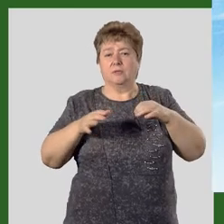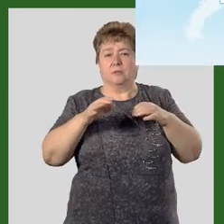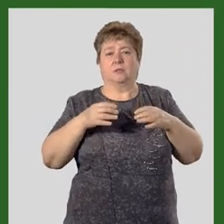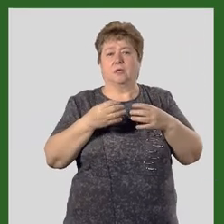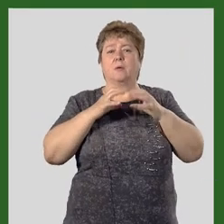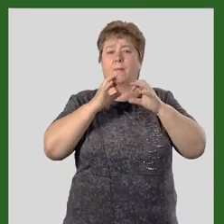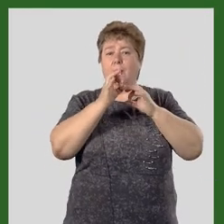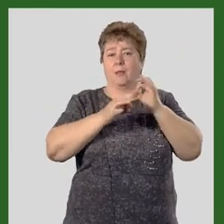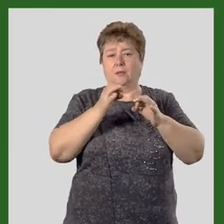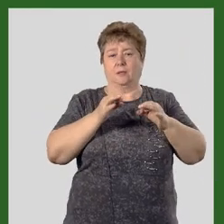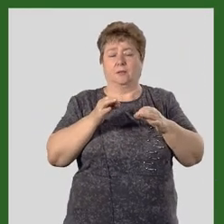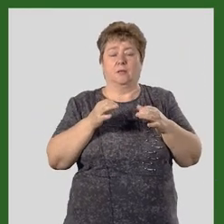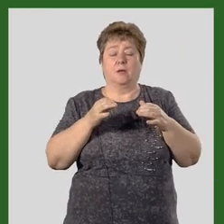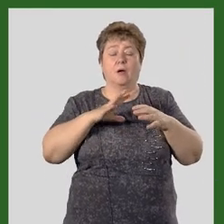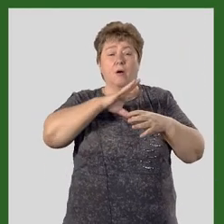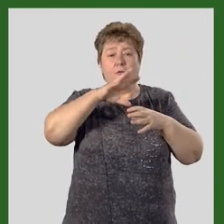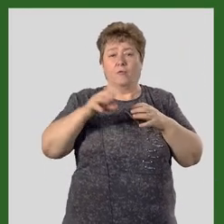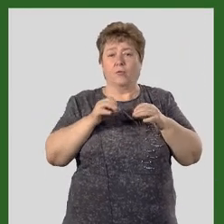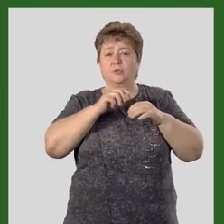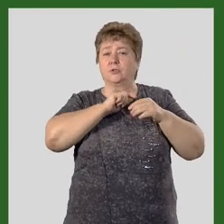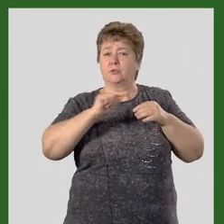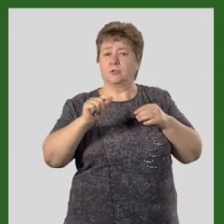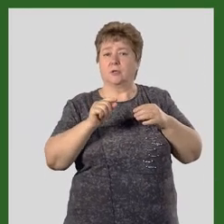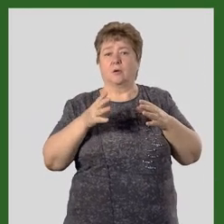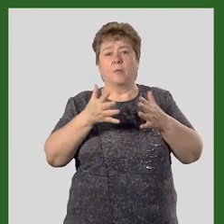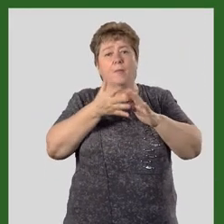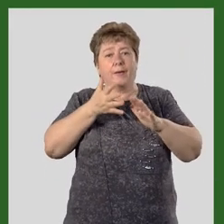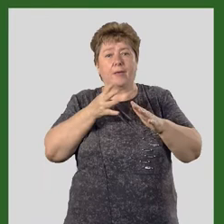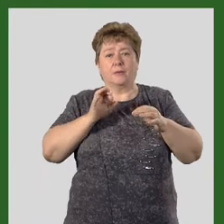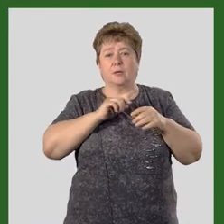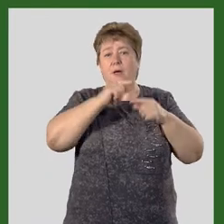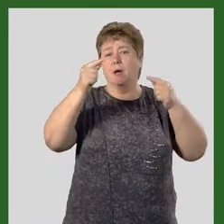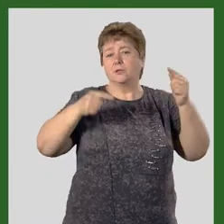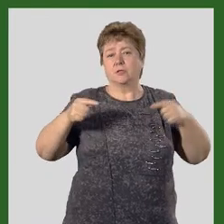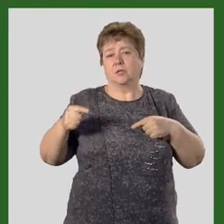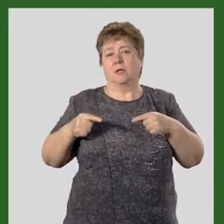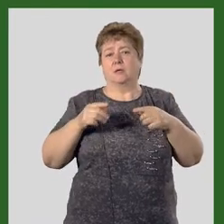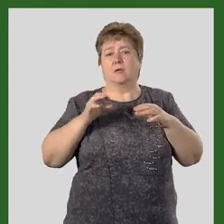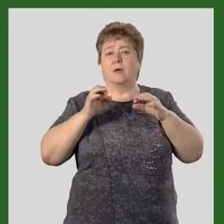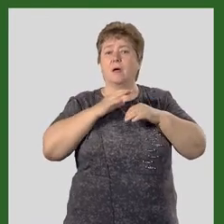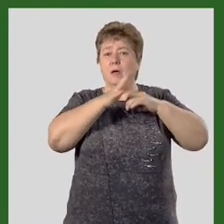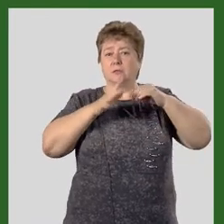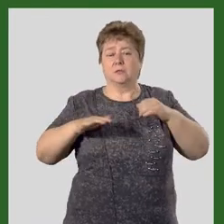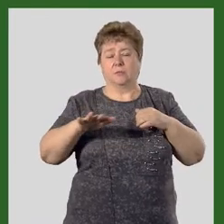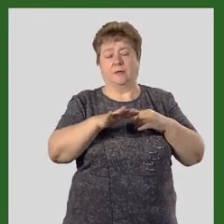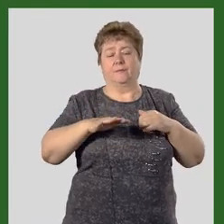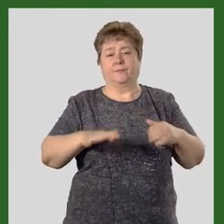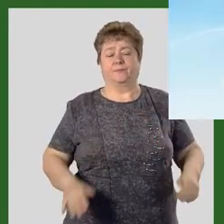планеты, и в общих чертах определить очертания континентов.